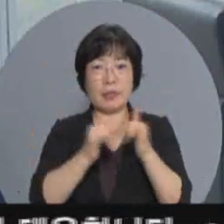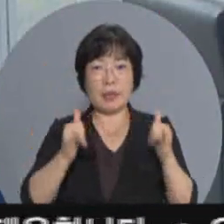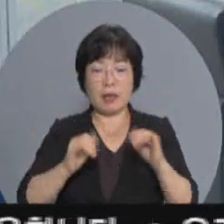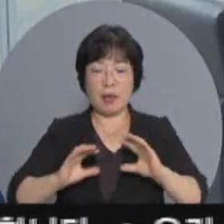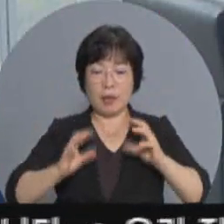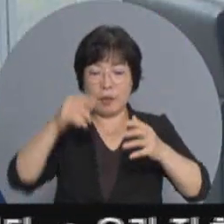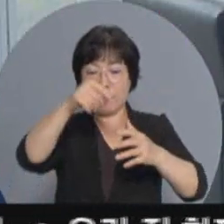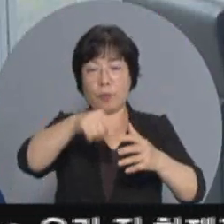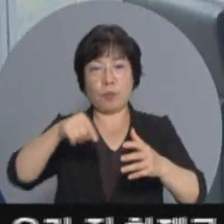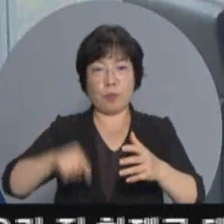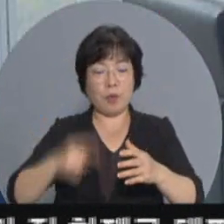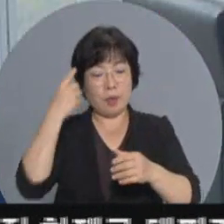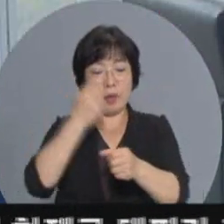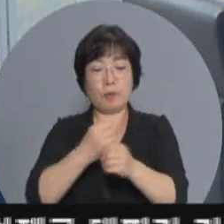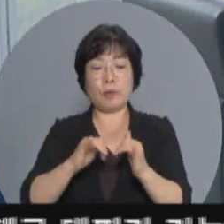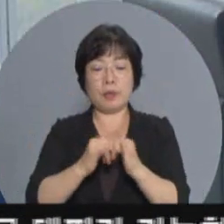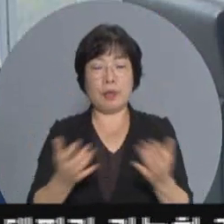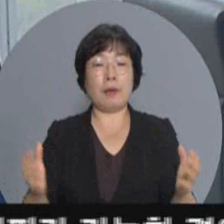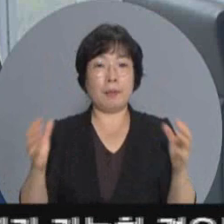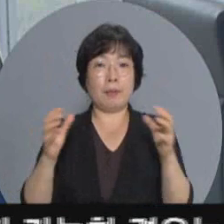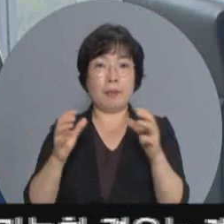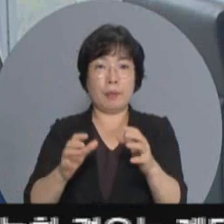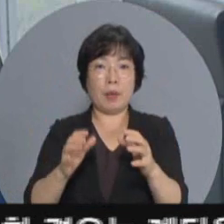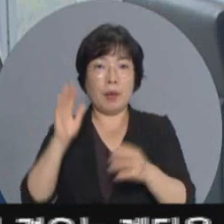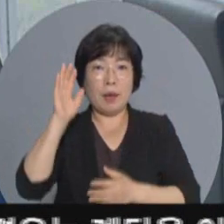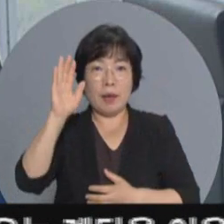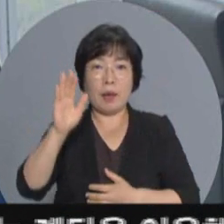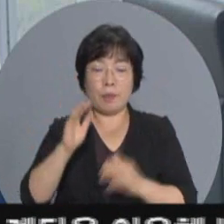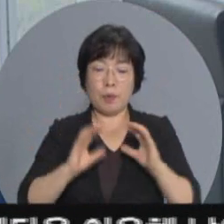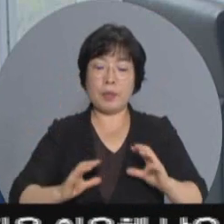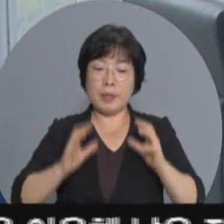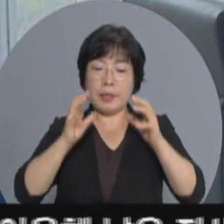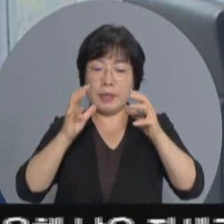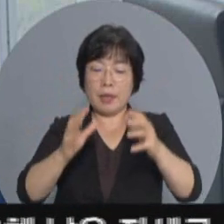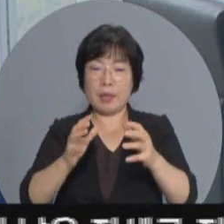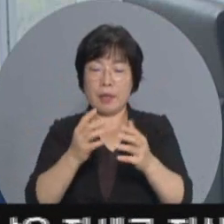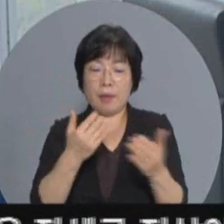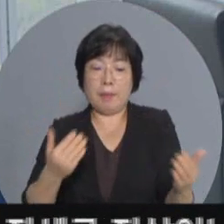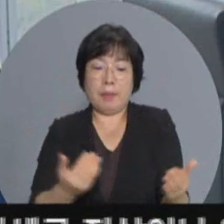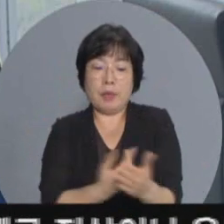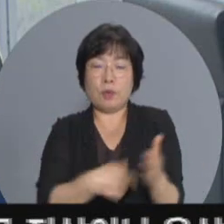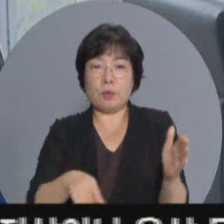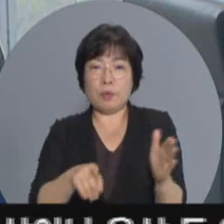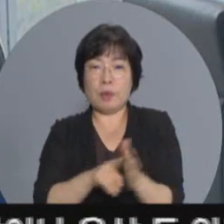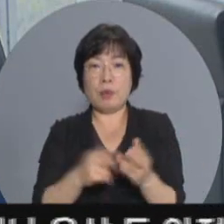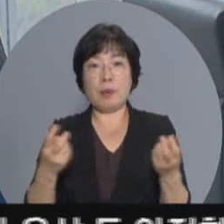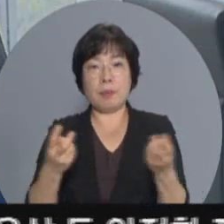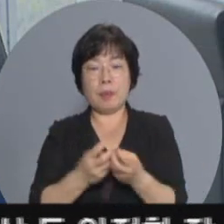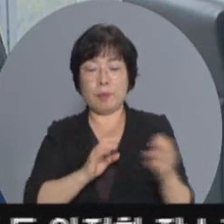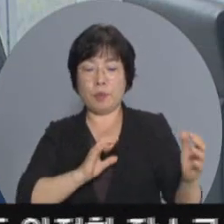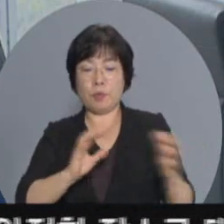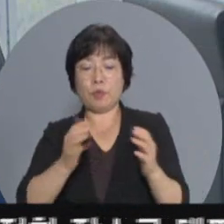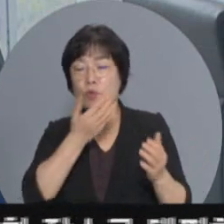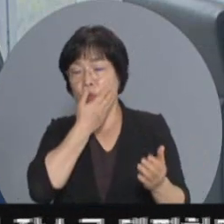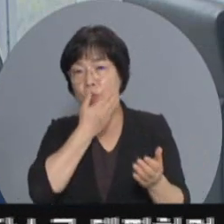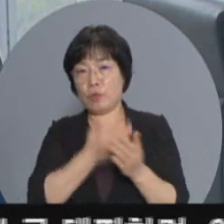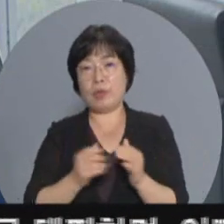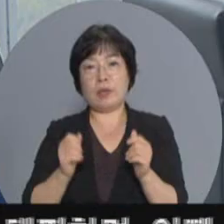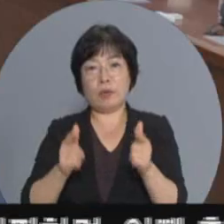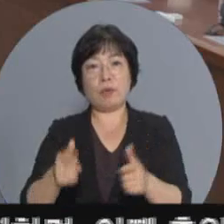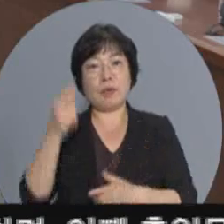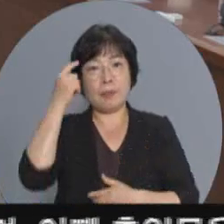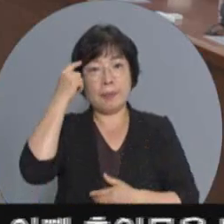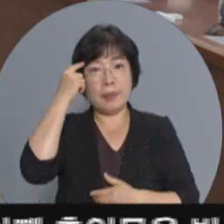국내의 연구진들이 함께해서 앞으로 인류가 나아갈 방향들을 모색하는 소중한 자리가 될 것으로